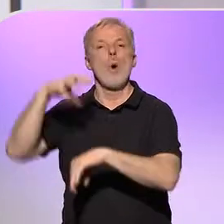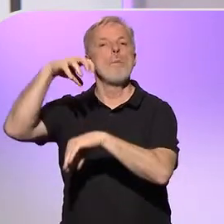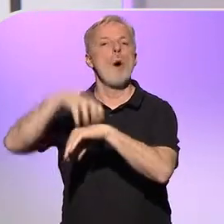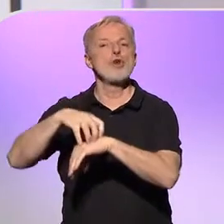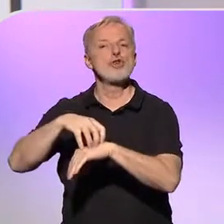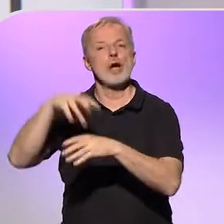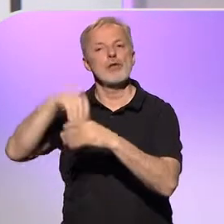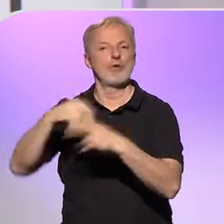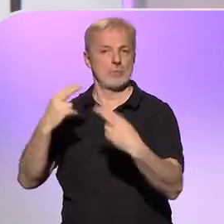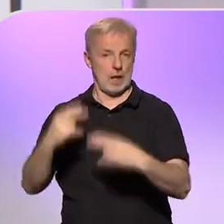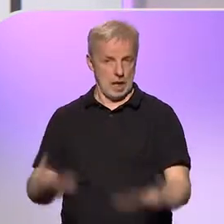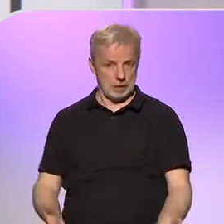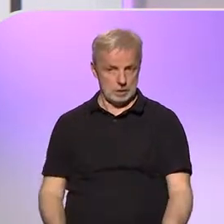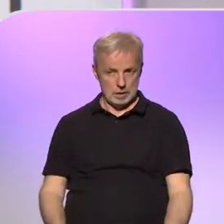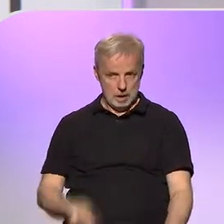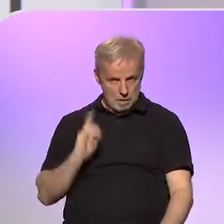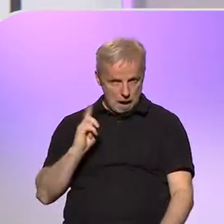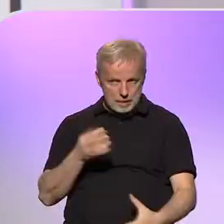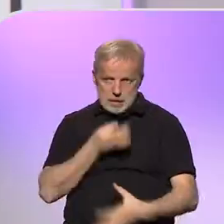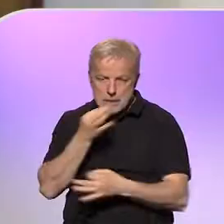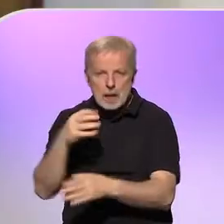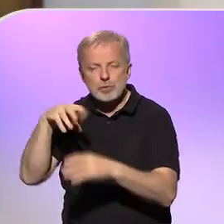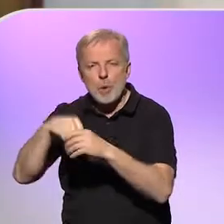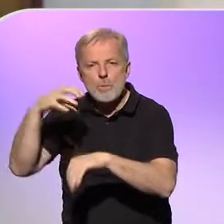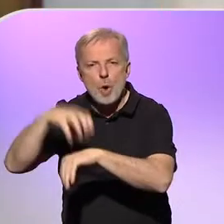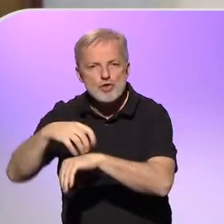se ještě vlastně doptávat a zjišťovat, co všechno je tam kryto?